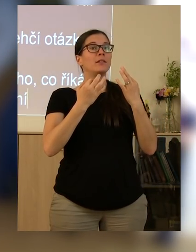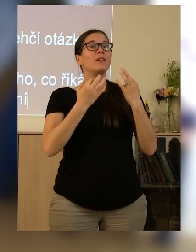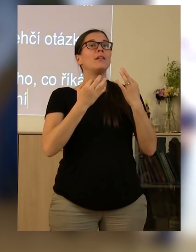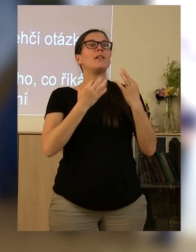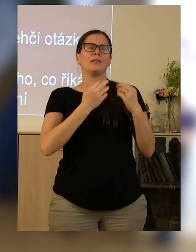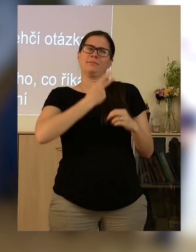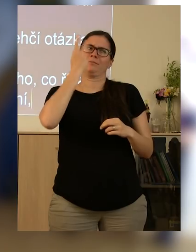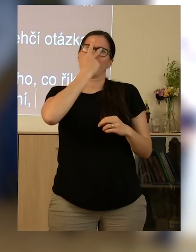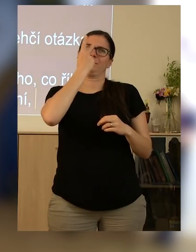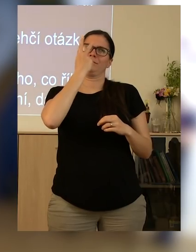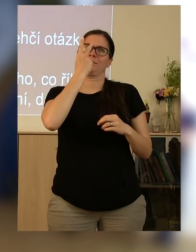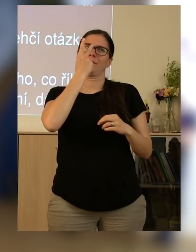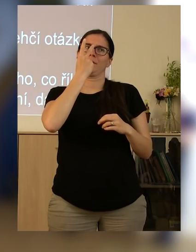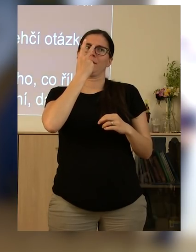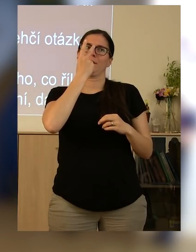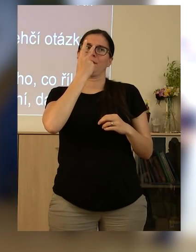daleko víc